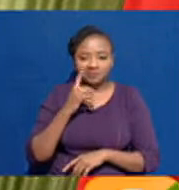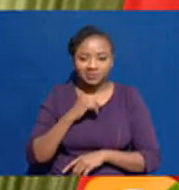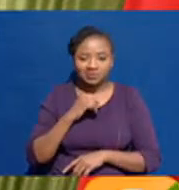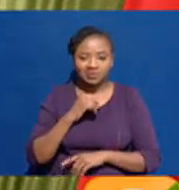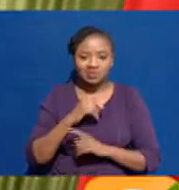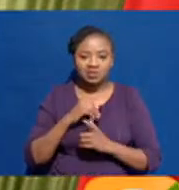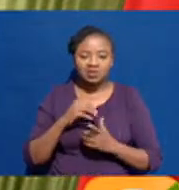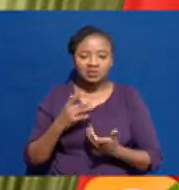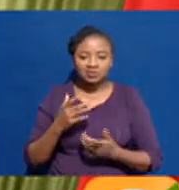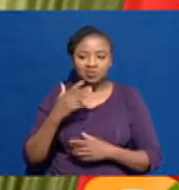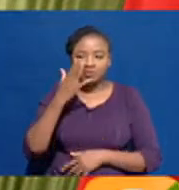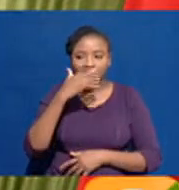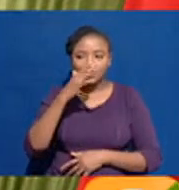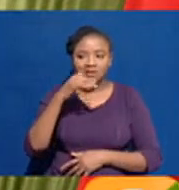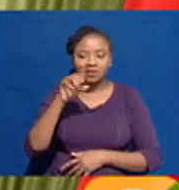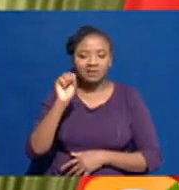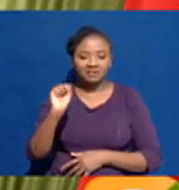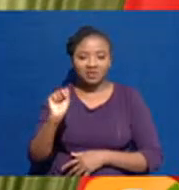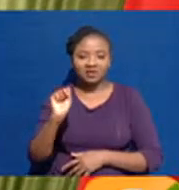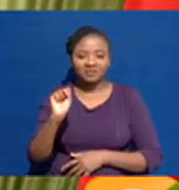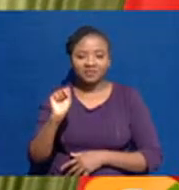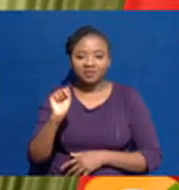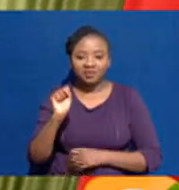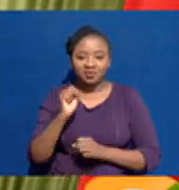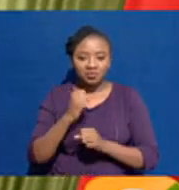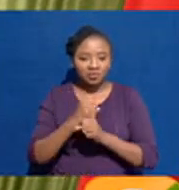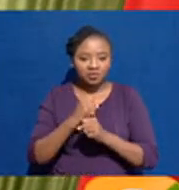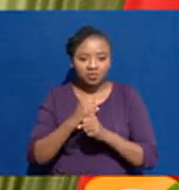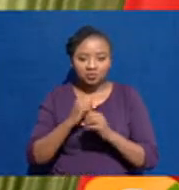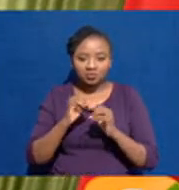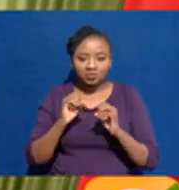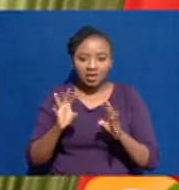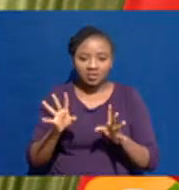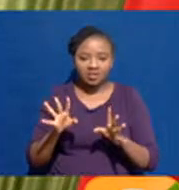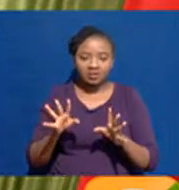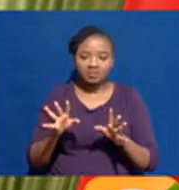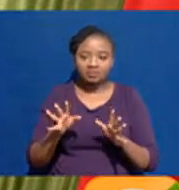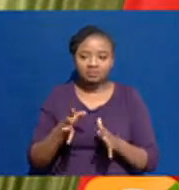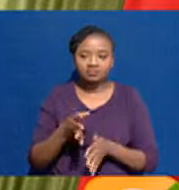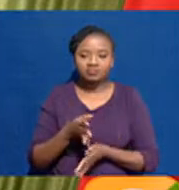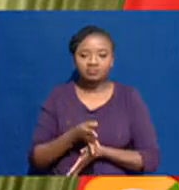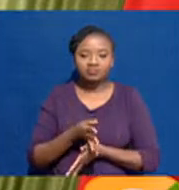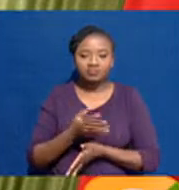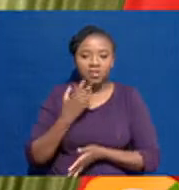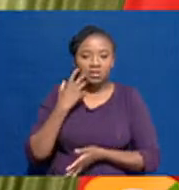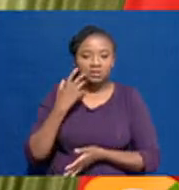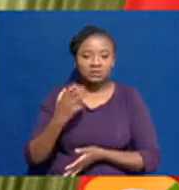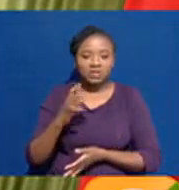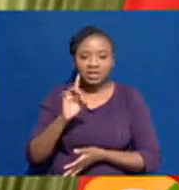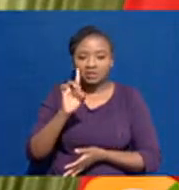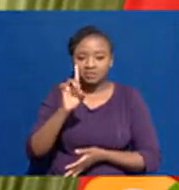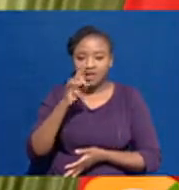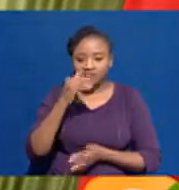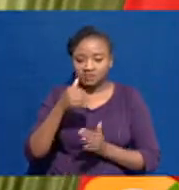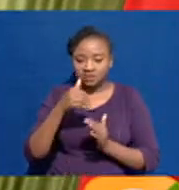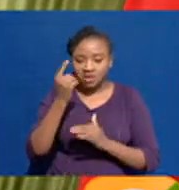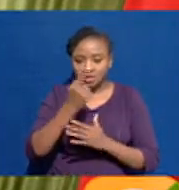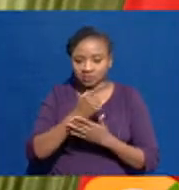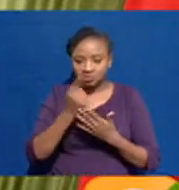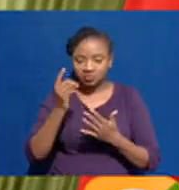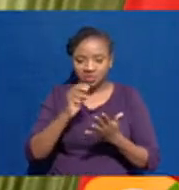Kwa hivyo siku tano hizo hakuna chochote itafanyika. Lakini tumesema Jumatano ijayo